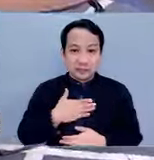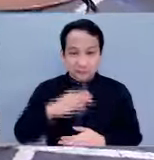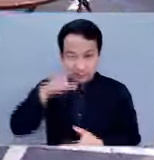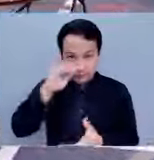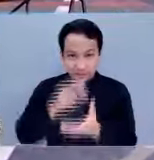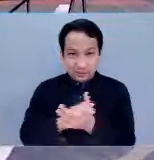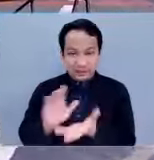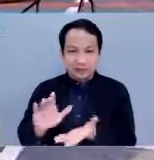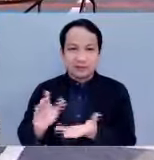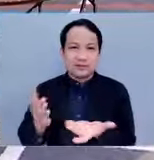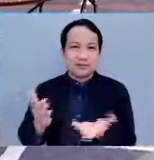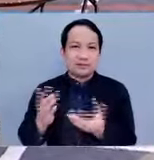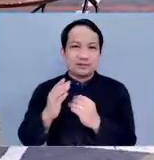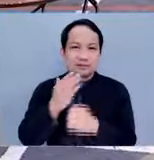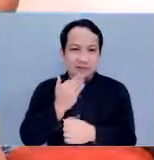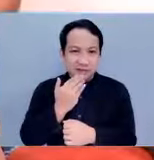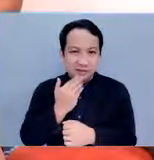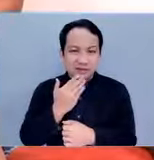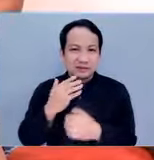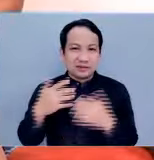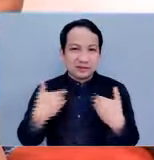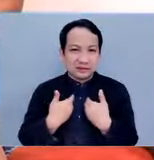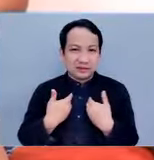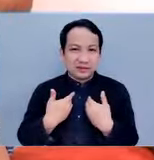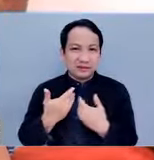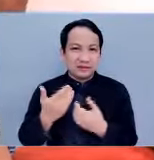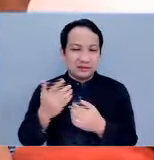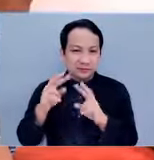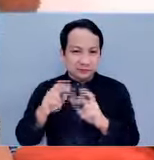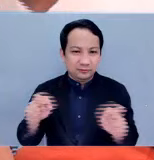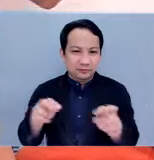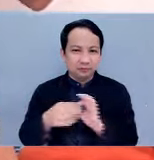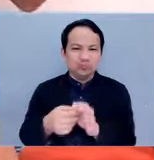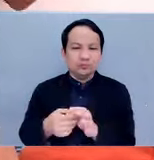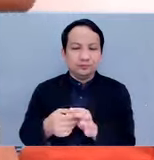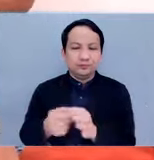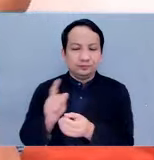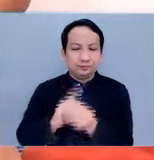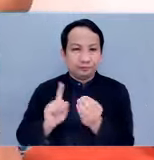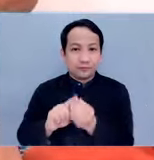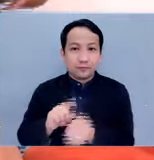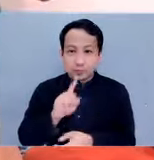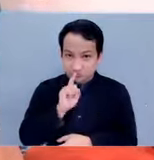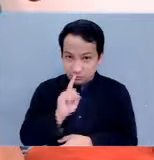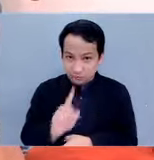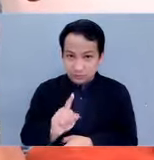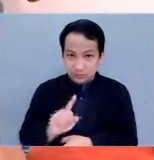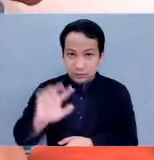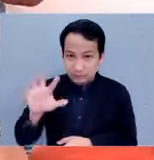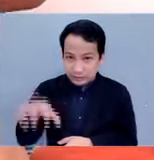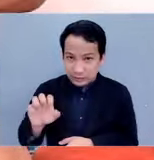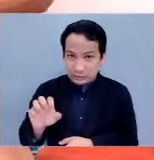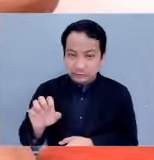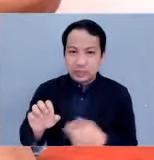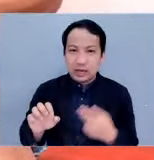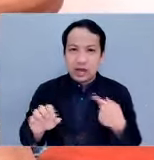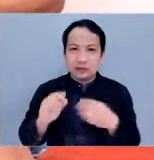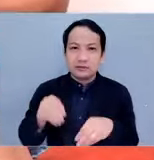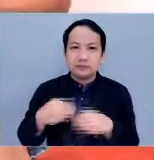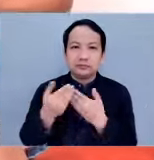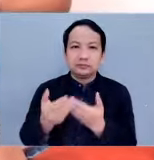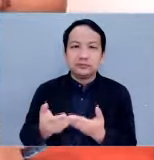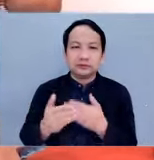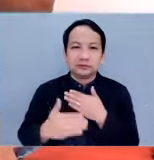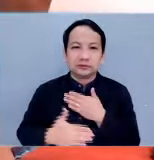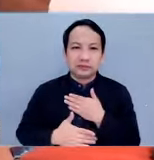dogs. Ayan, at saka patunayan din sa maraming pag-aaral sa iba't ibang bansa ito. Na talaga, ang mga cats, yun na nga, meron silang binibigay na happy